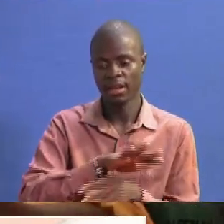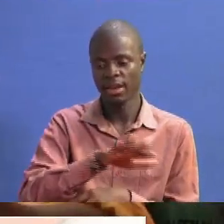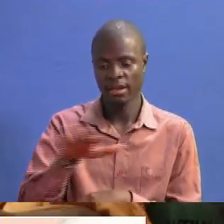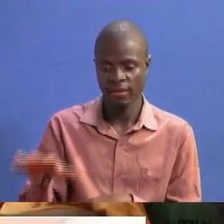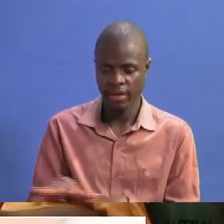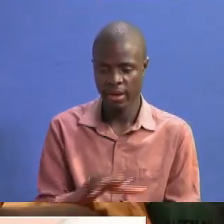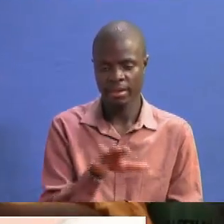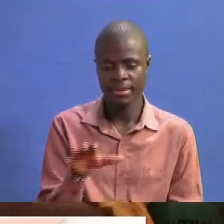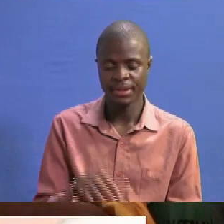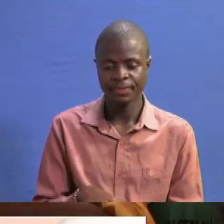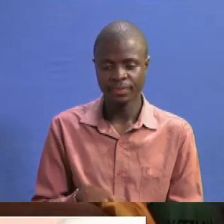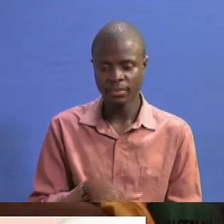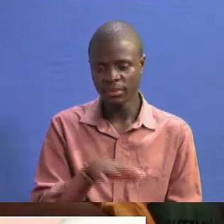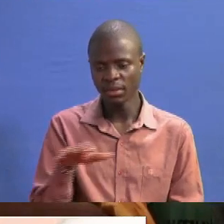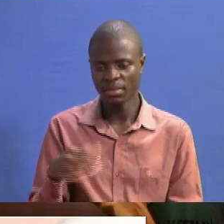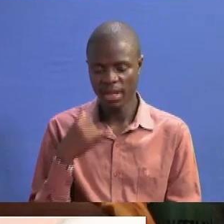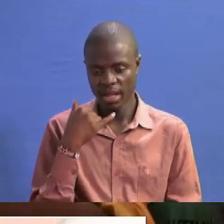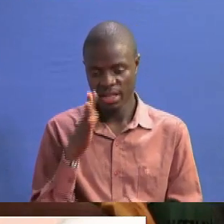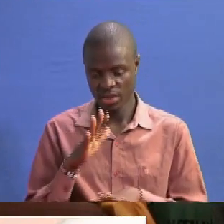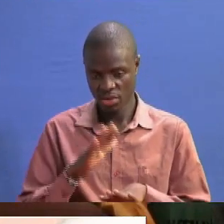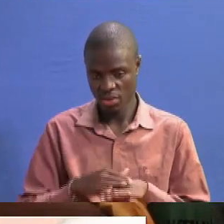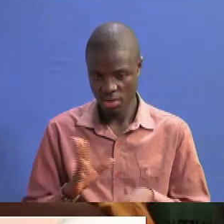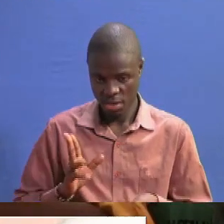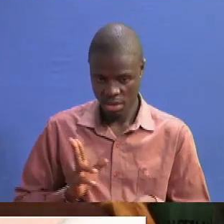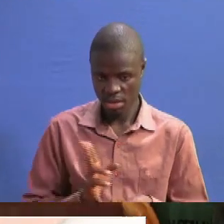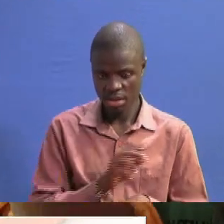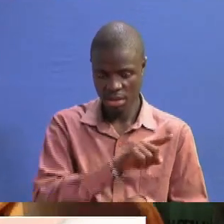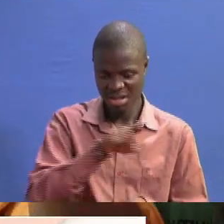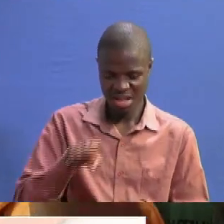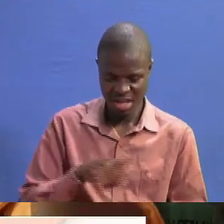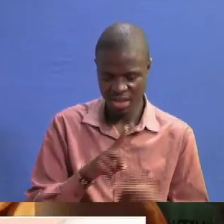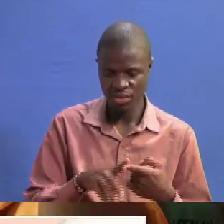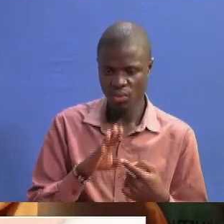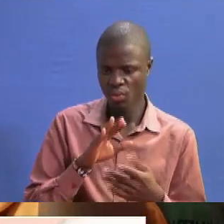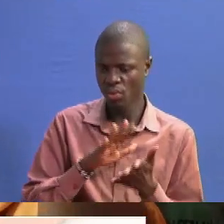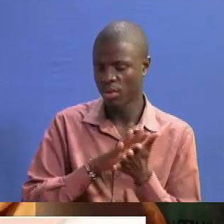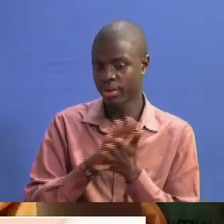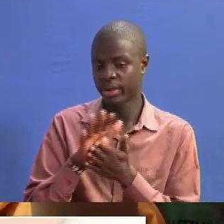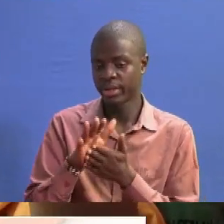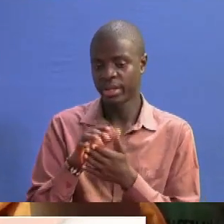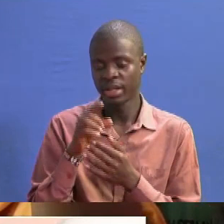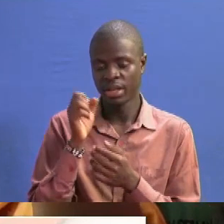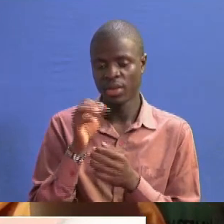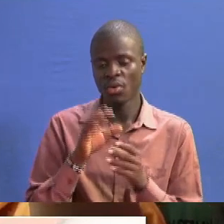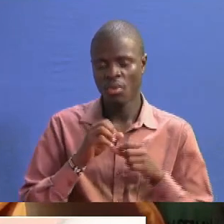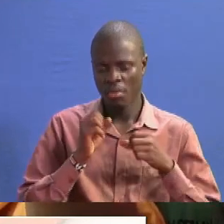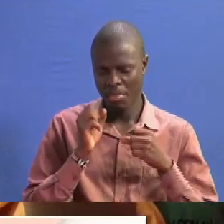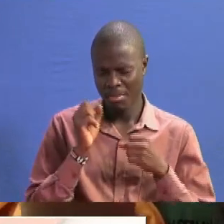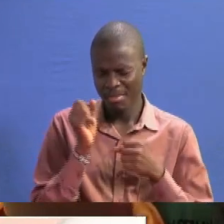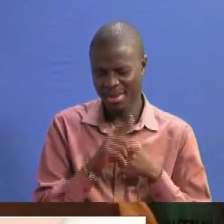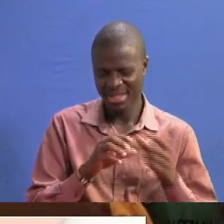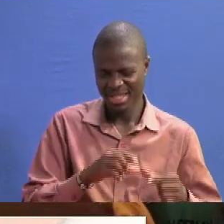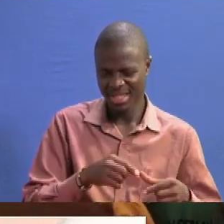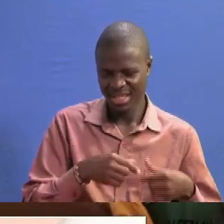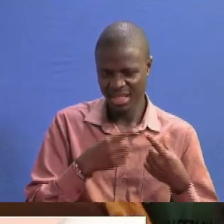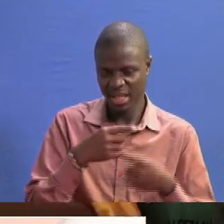ni upon us kui clean, eh? So lazima ujitume like ku make sure the environment is a